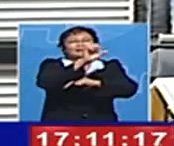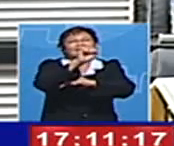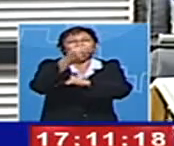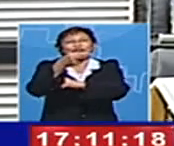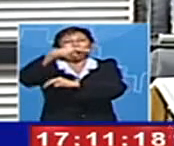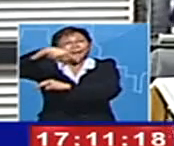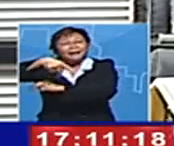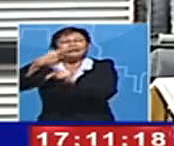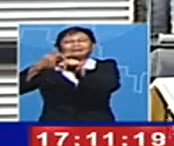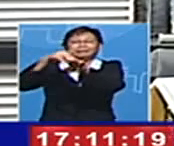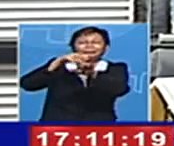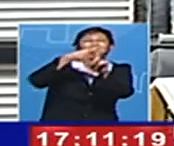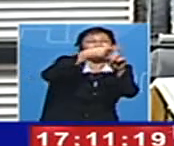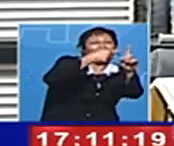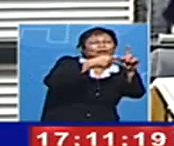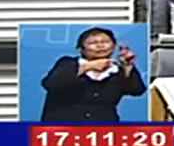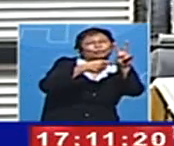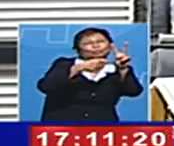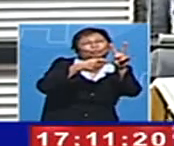SSP dari